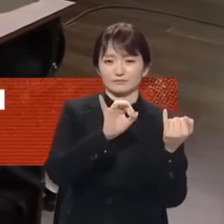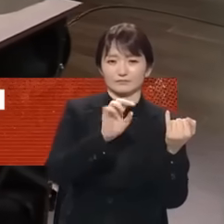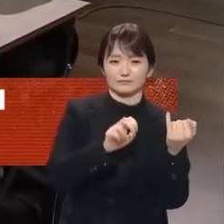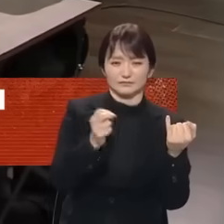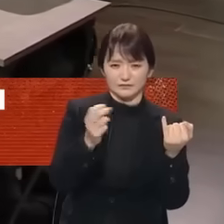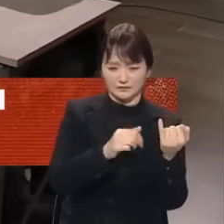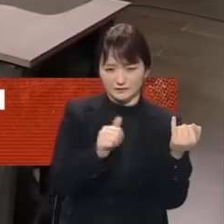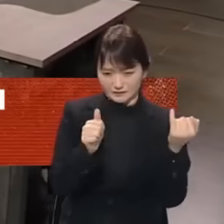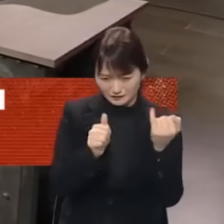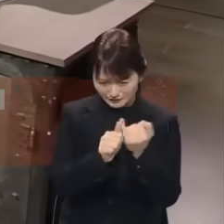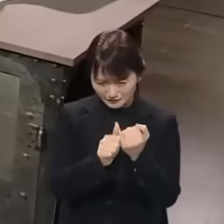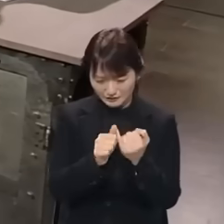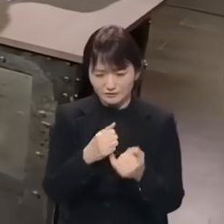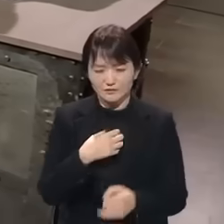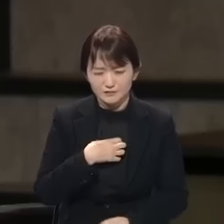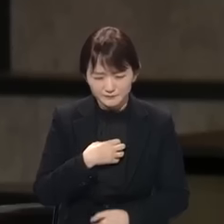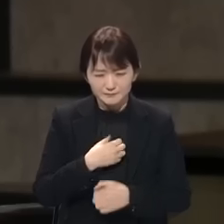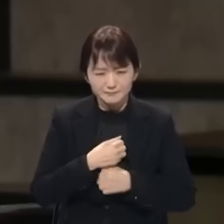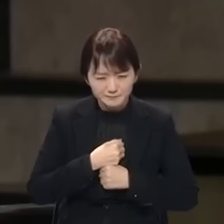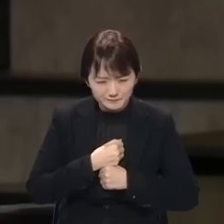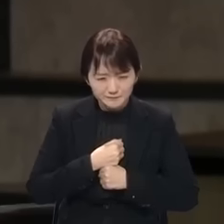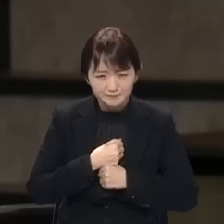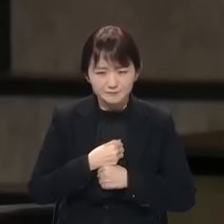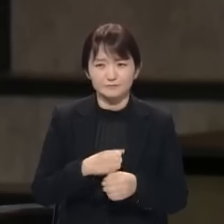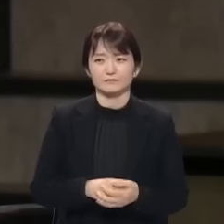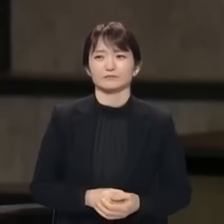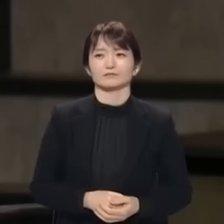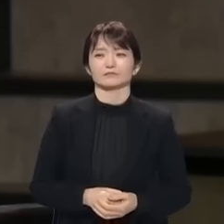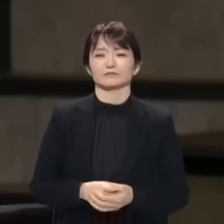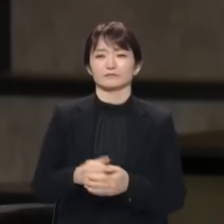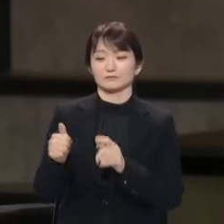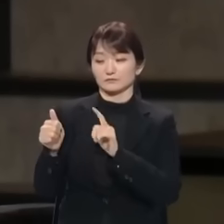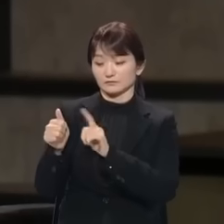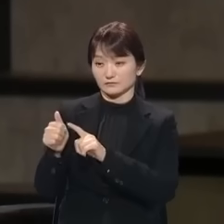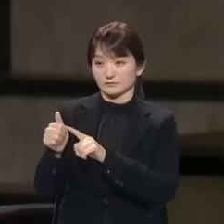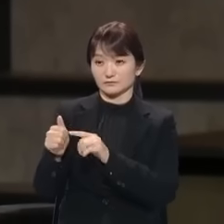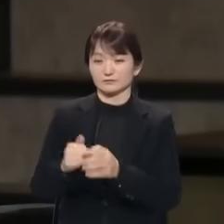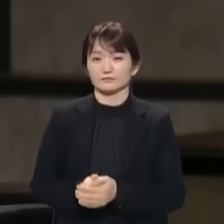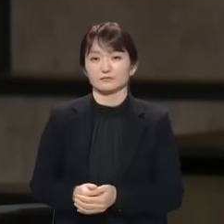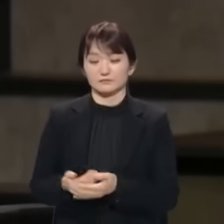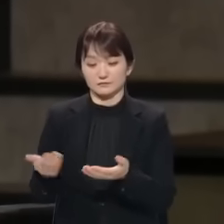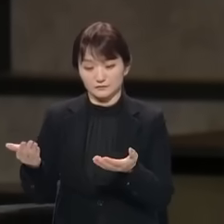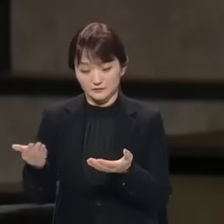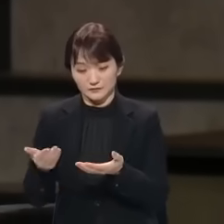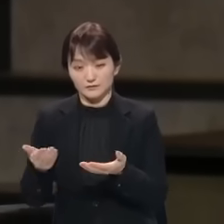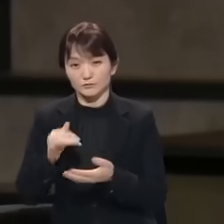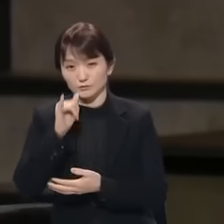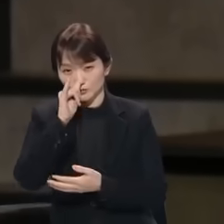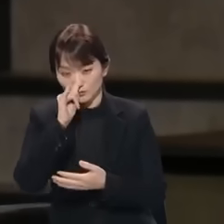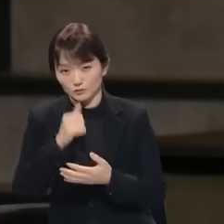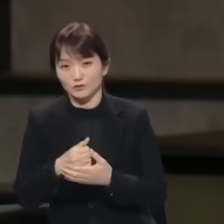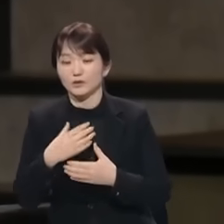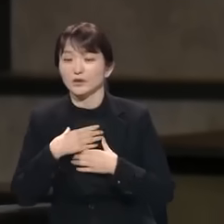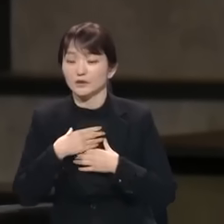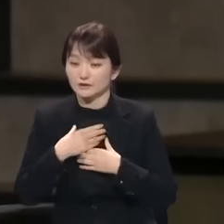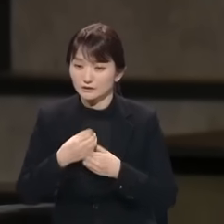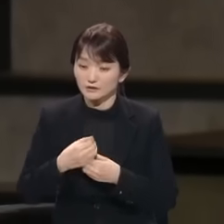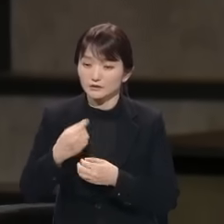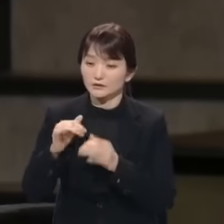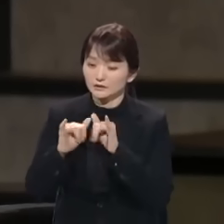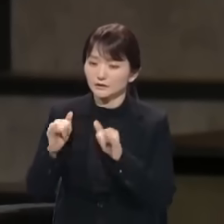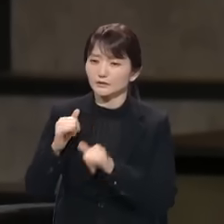많이 되고 조심스러웠지만 남편이 뭐 직장도 안정적이고 사람도 착해 보이고 뭐 이제 이제 늙 그 막히 서로